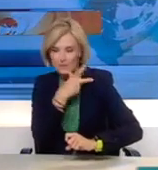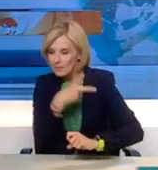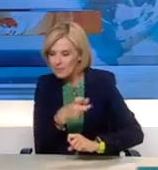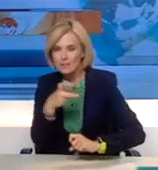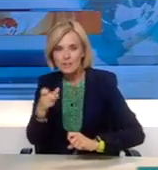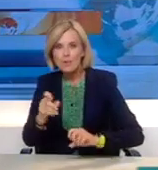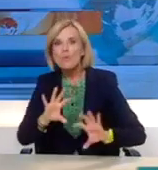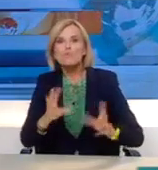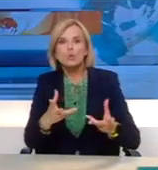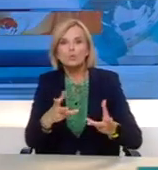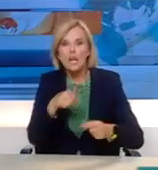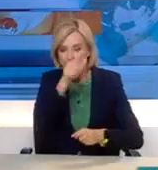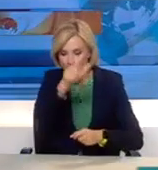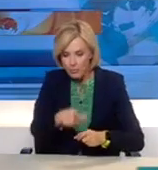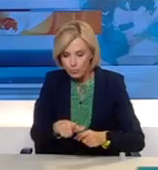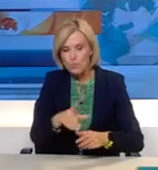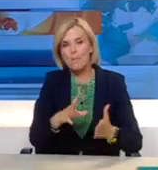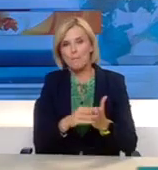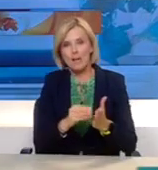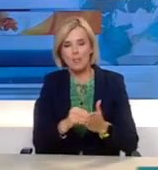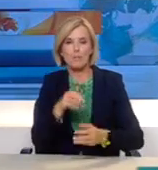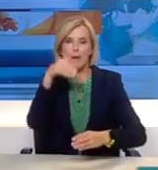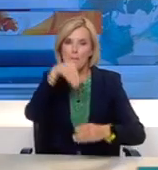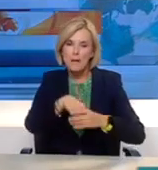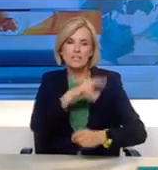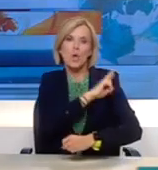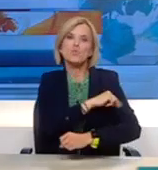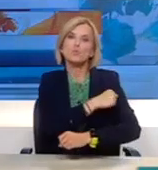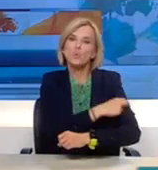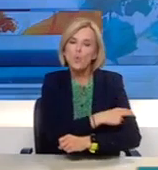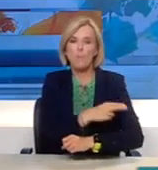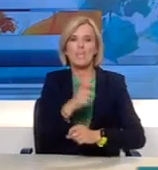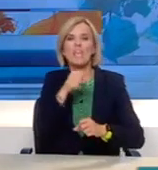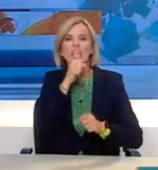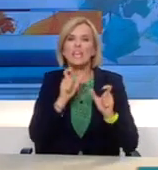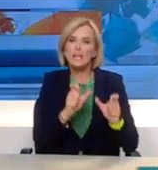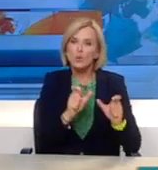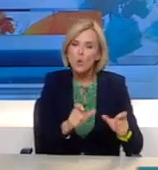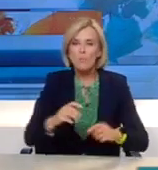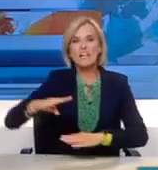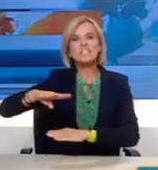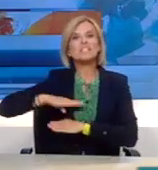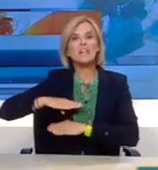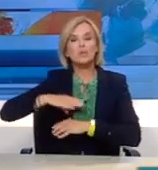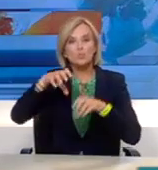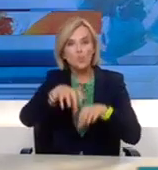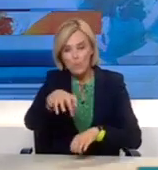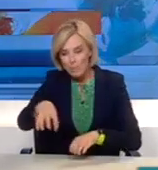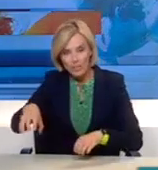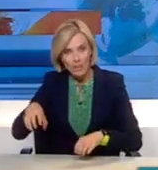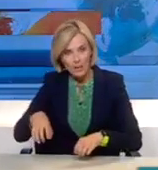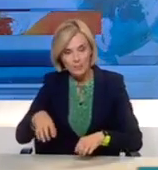ή ευάλωτος πληθυσμός, παραδείγματος χάρη νοσοκομείο, γεροκομείο, στρατιωτική μονάδα κλπ., είτε στα πλαίσια